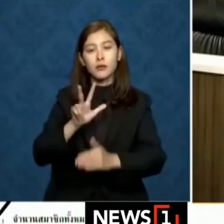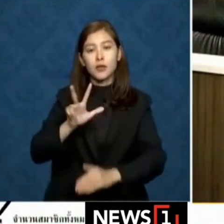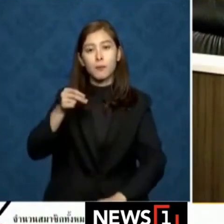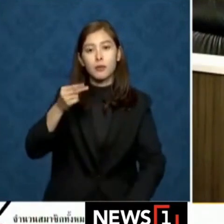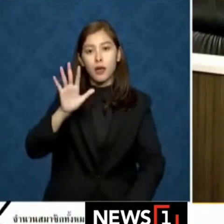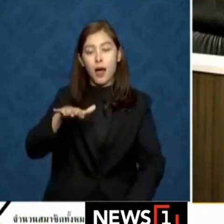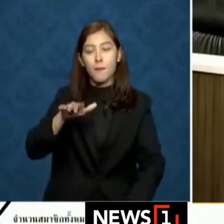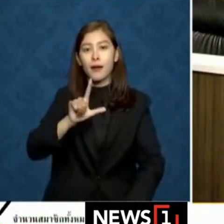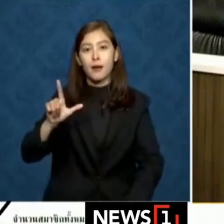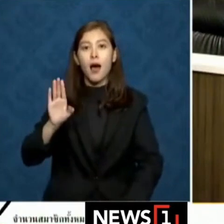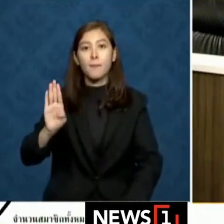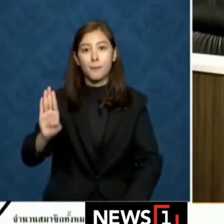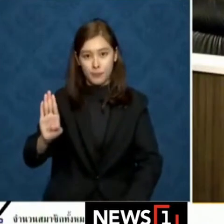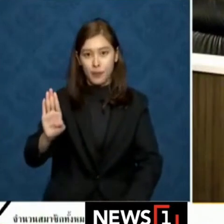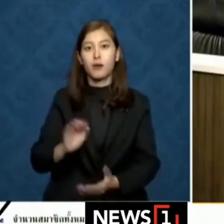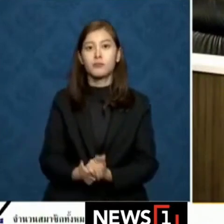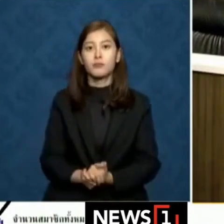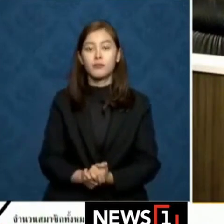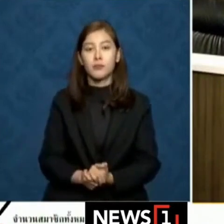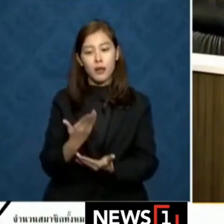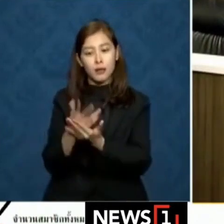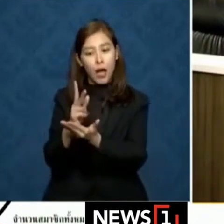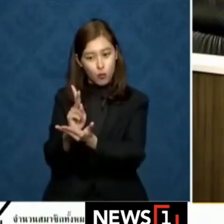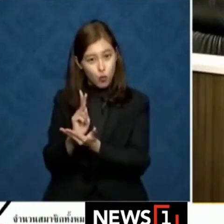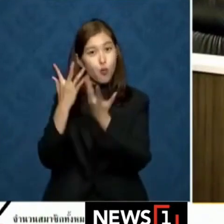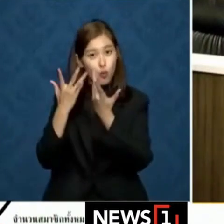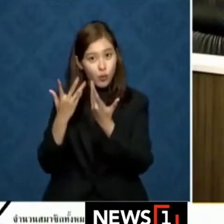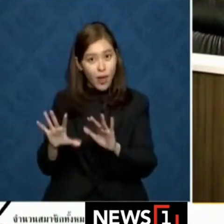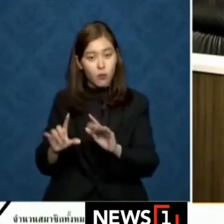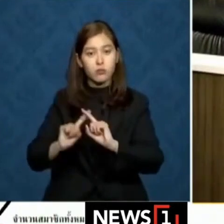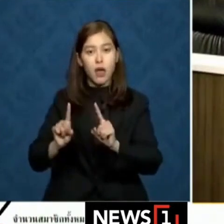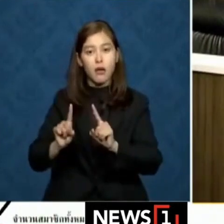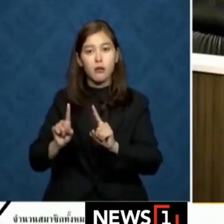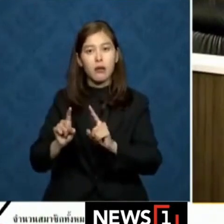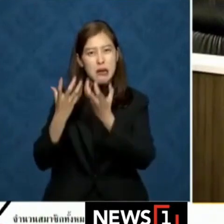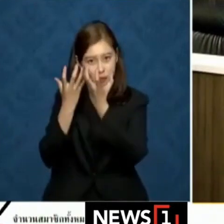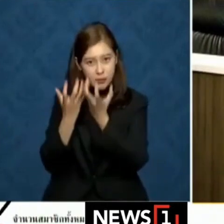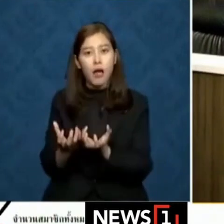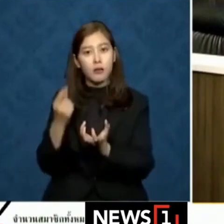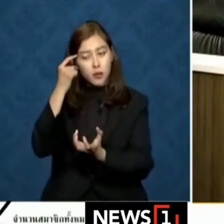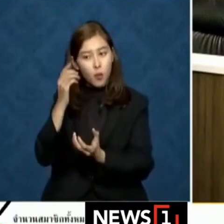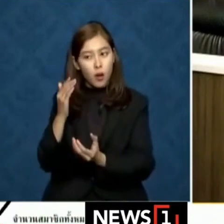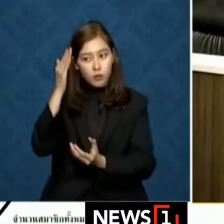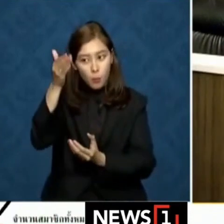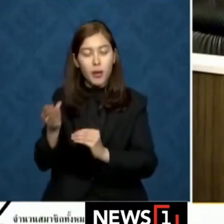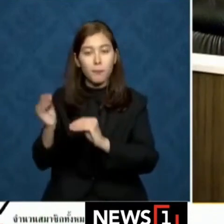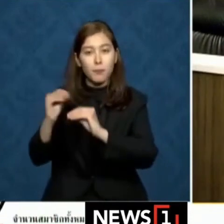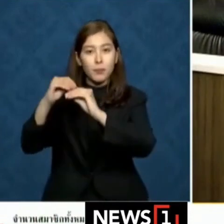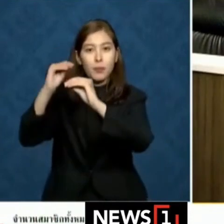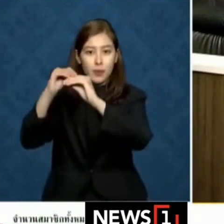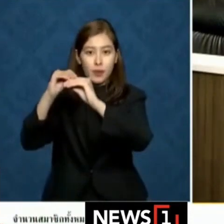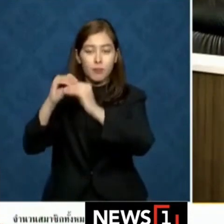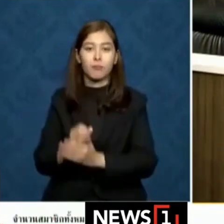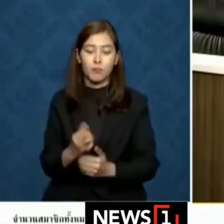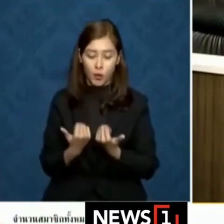มกราคมถูกต้องค่ะจึงไม่ทราบว่าตัวเลขที่สมาชิกก้าวไกลนำมาอภิปรายในสภาเนี่ยเอามาจากที่ไหนและขอให้เข้า